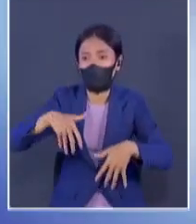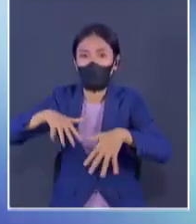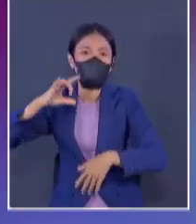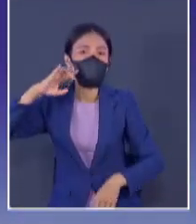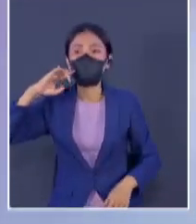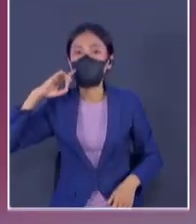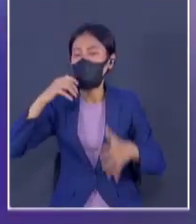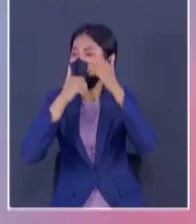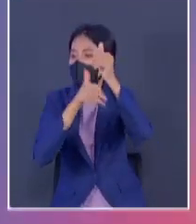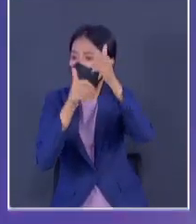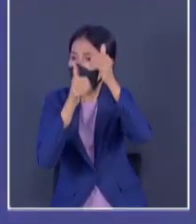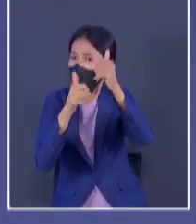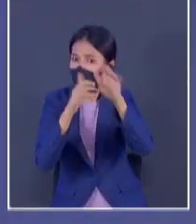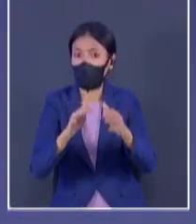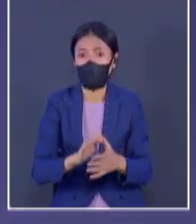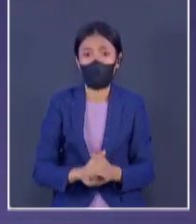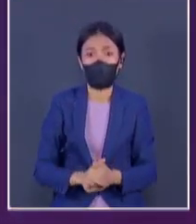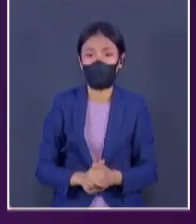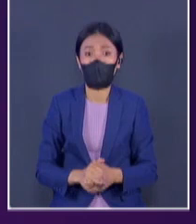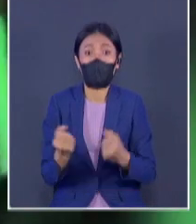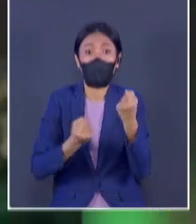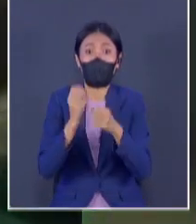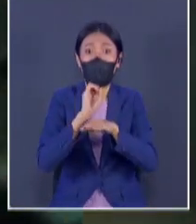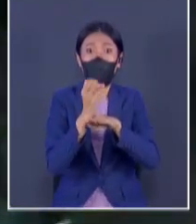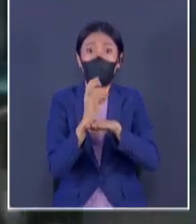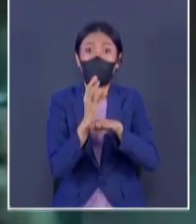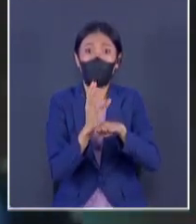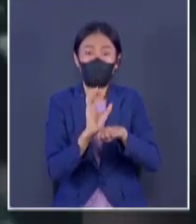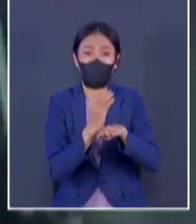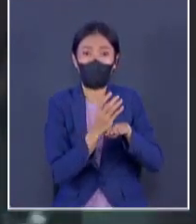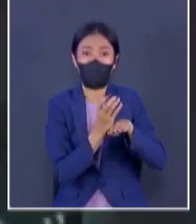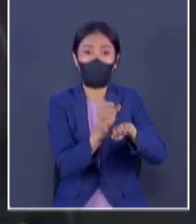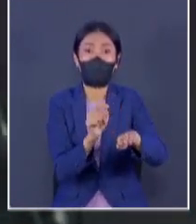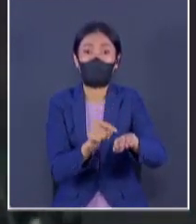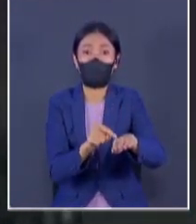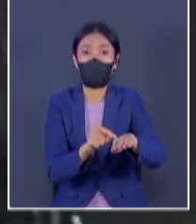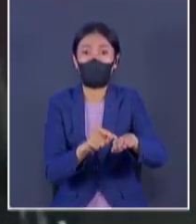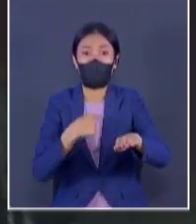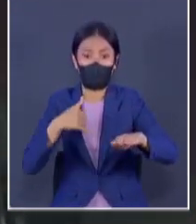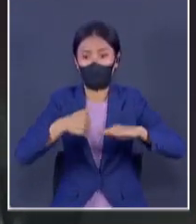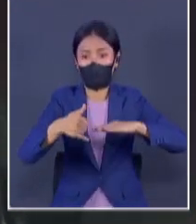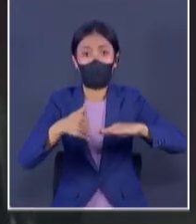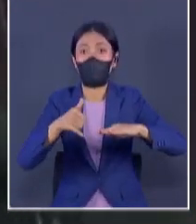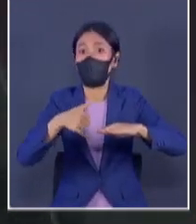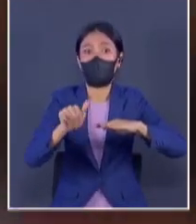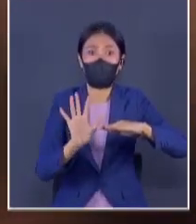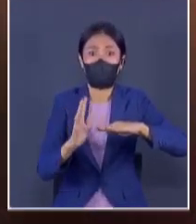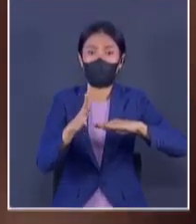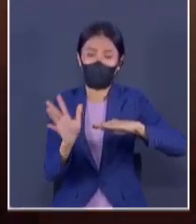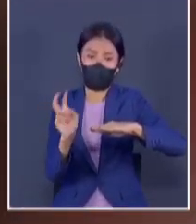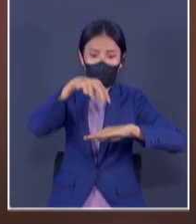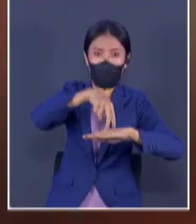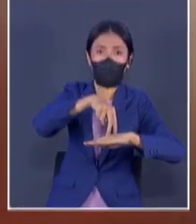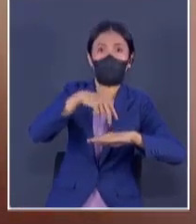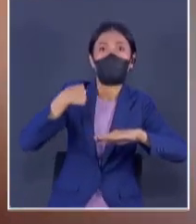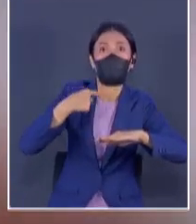จ้าหน้าที่ไม่เพียงไม่หลีกทางให้กับรถพยาบาลเท่านั้นยังขึ้นไปเต้นบนหลังคารถพยาบาลอีกด้วยค่ะขณะที่แฟนเพลงอีกส่